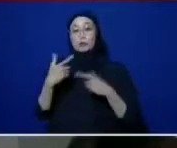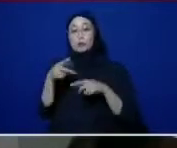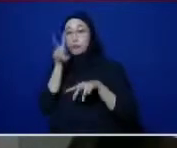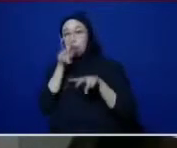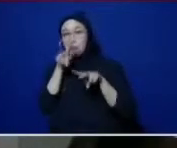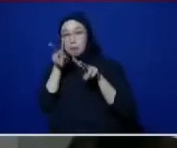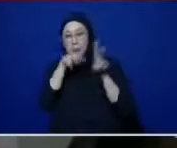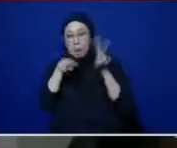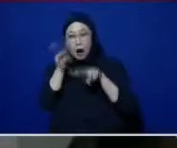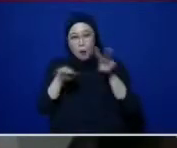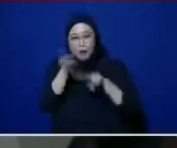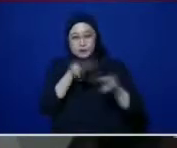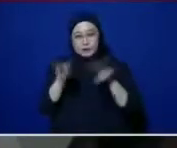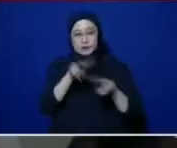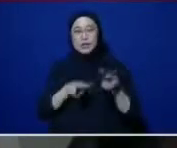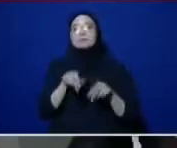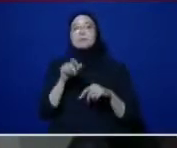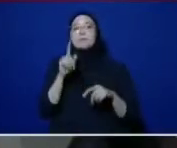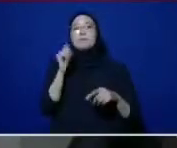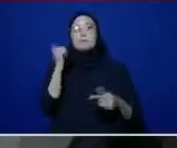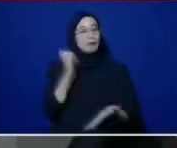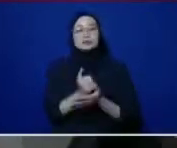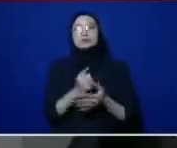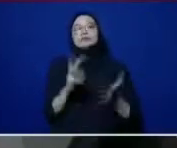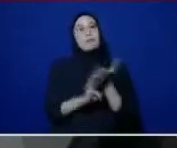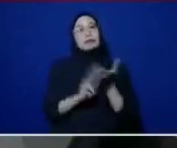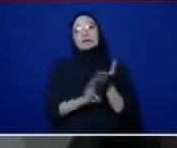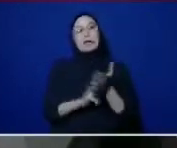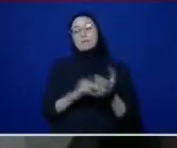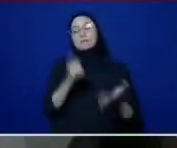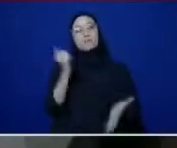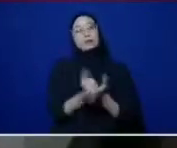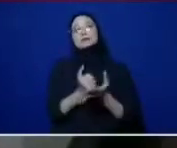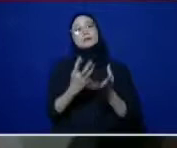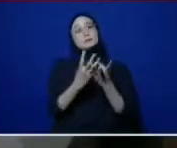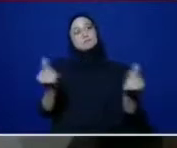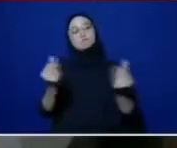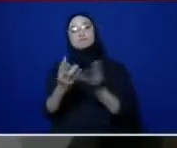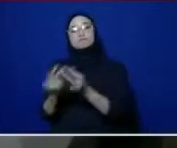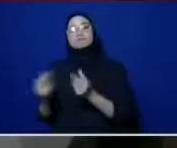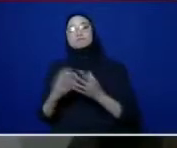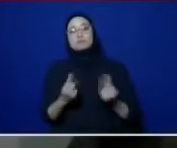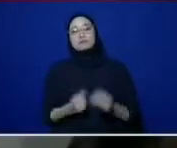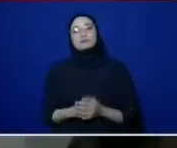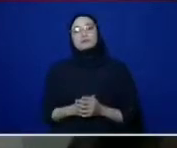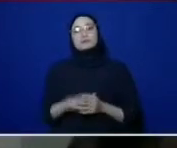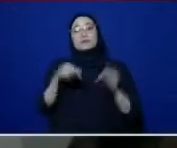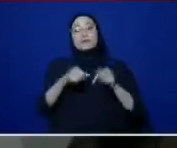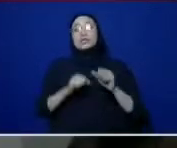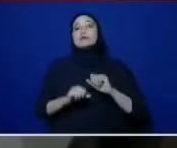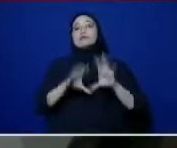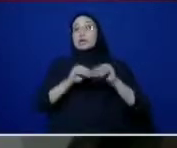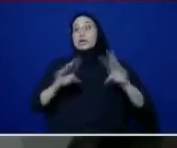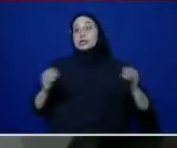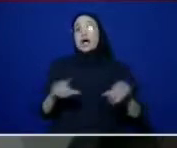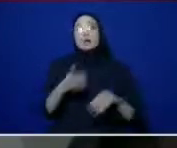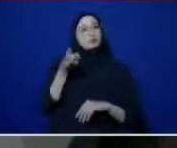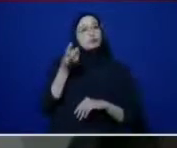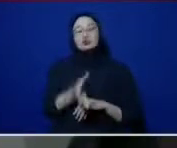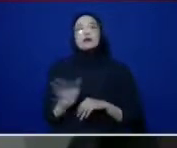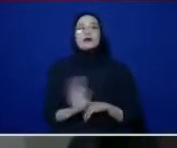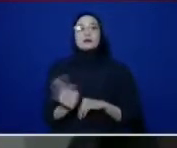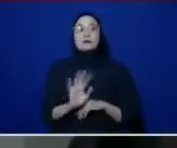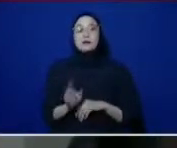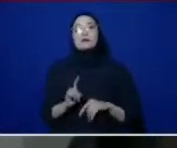satu persatu bisa diselesaikan. Sekali lagi, bukan pekerjaan mudah, tetapi yang saya lihat di lapangan itu